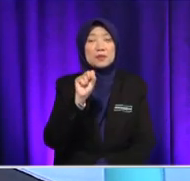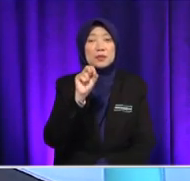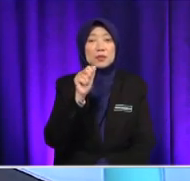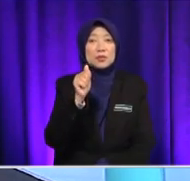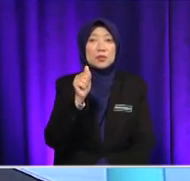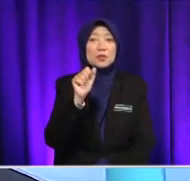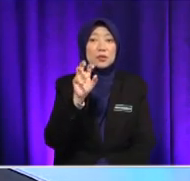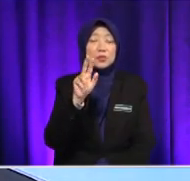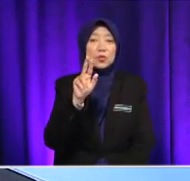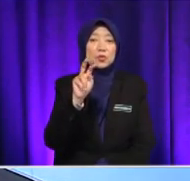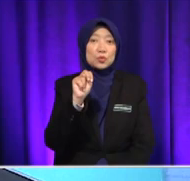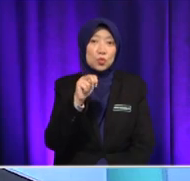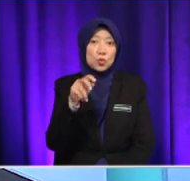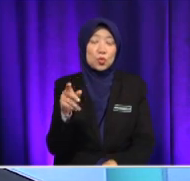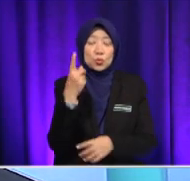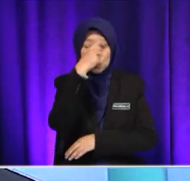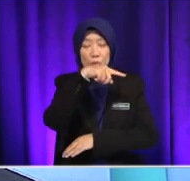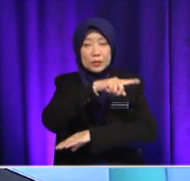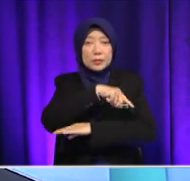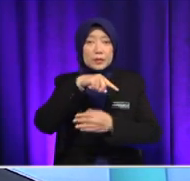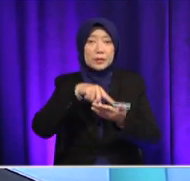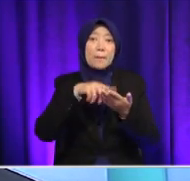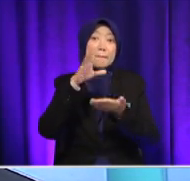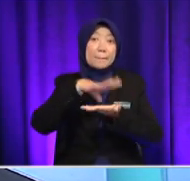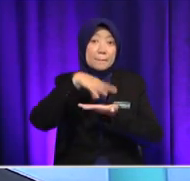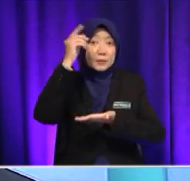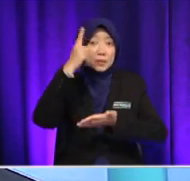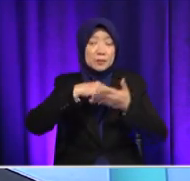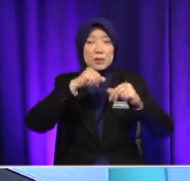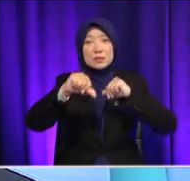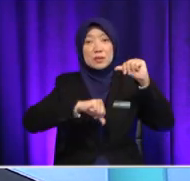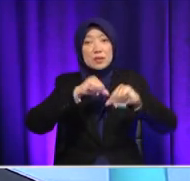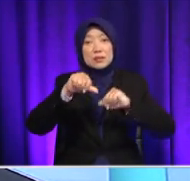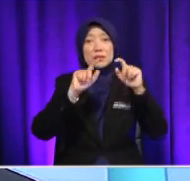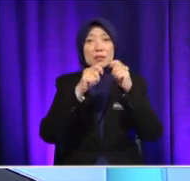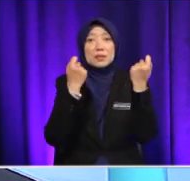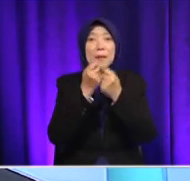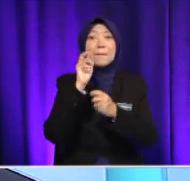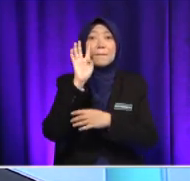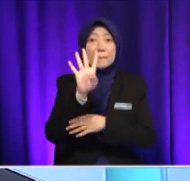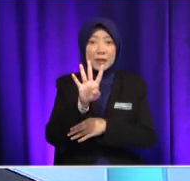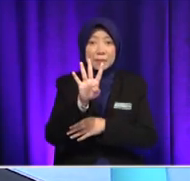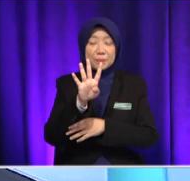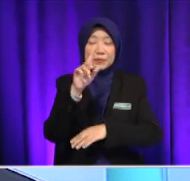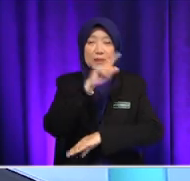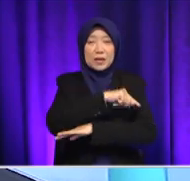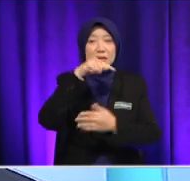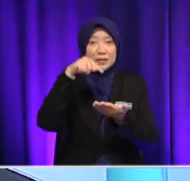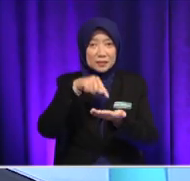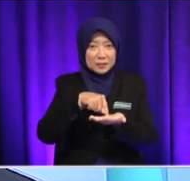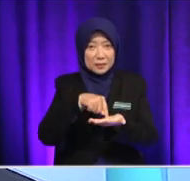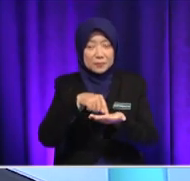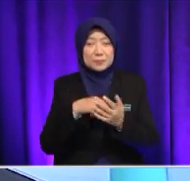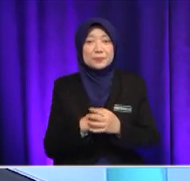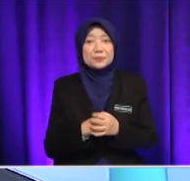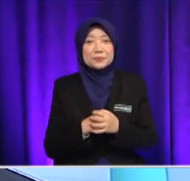anda. Dan untuk hari ini, mata pelajaran kita adalah Sains Tingkatan 4. Dan bersama kita pada hari ini, terlebih dahulu